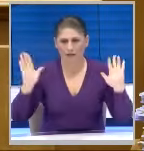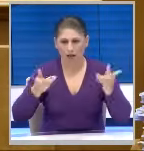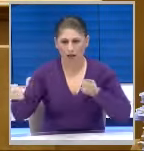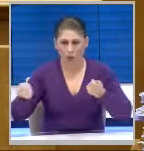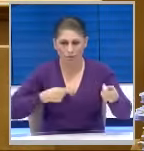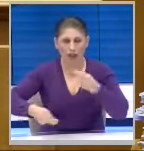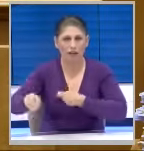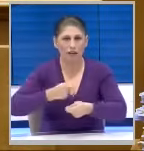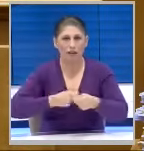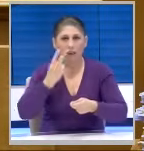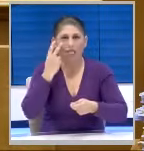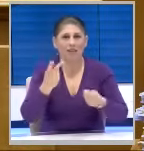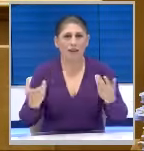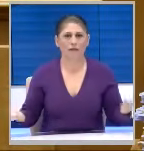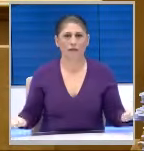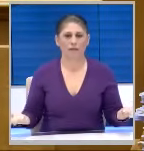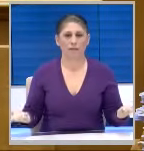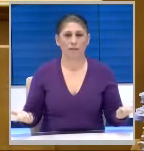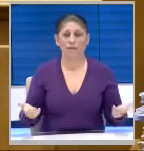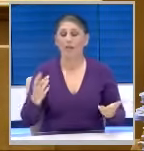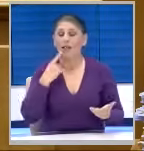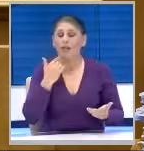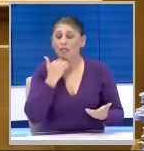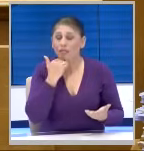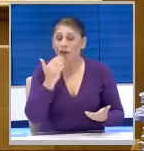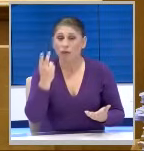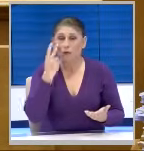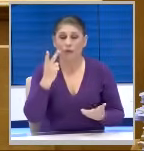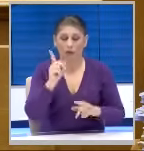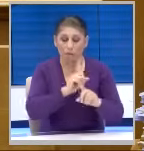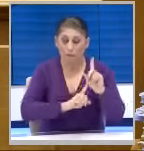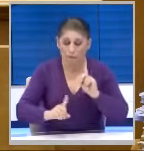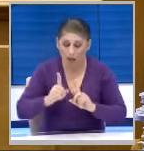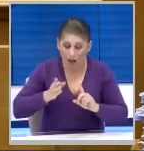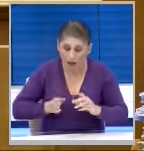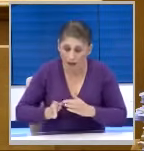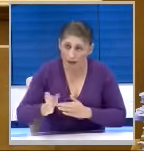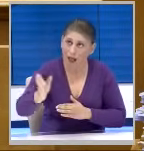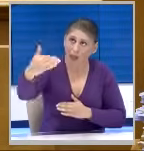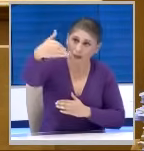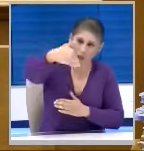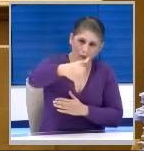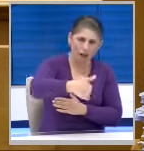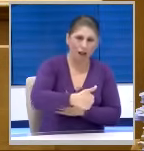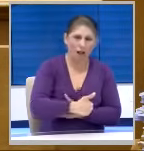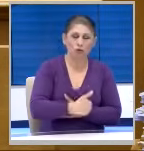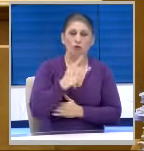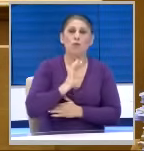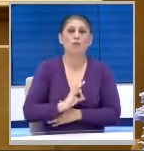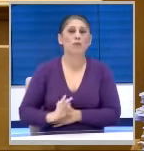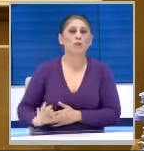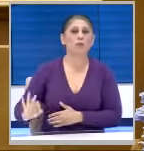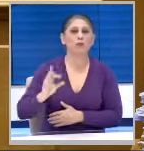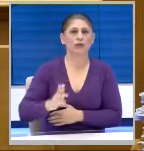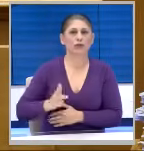μπορούσε να δει ο διαχειριστής σε ποια γραμμή ανόδου ή καθόδου βρισκόντουσαν τα τρένα